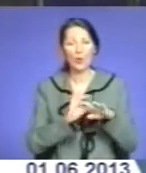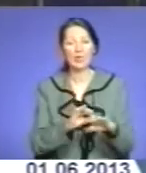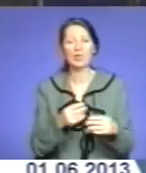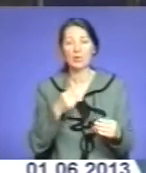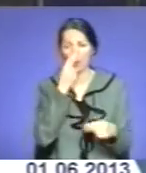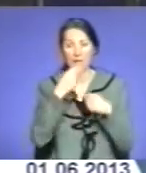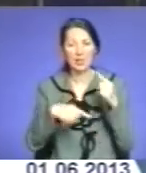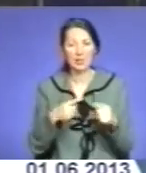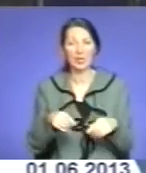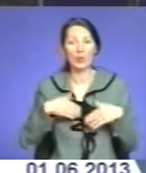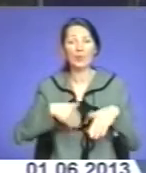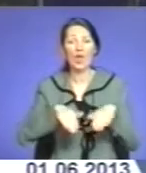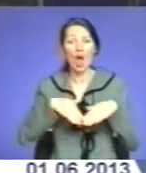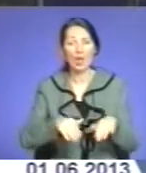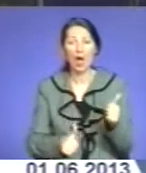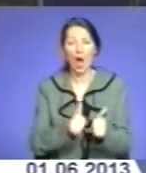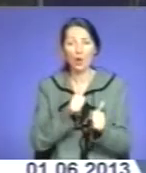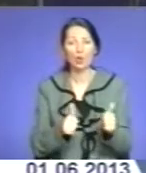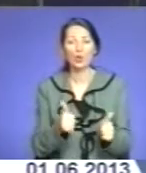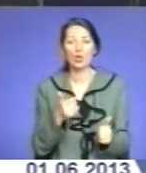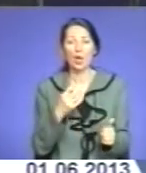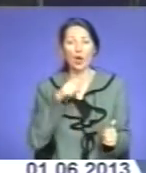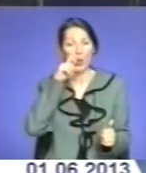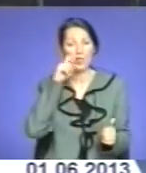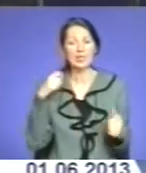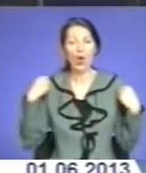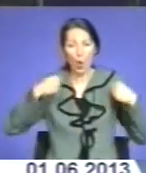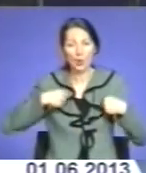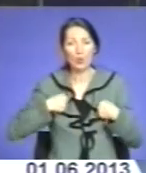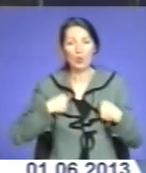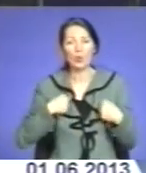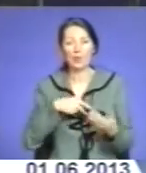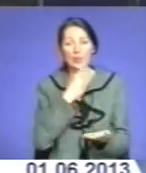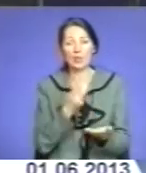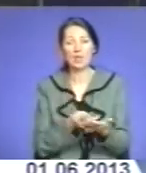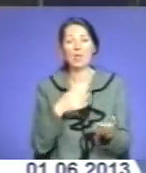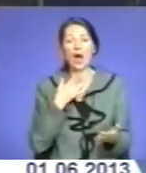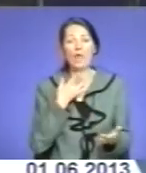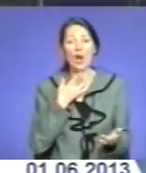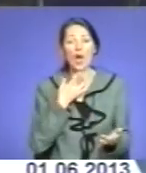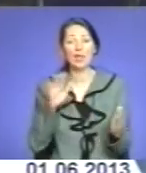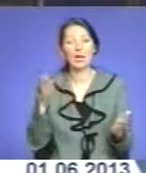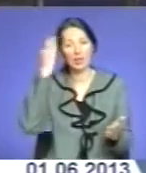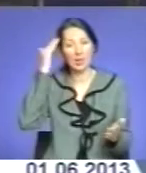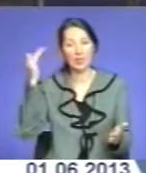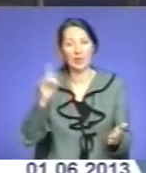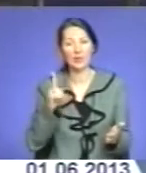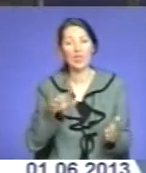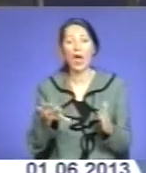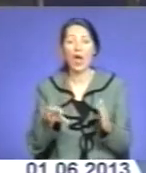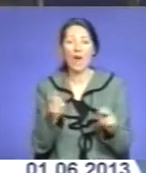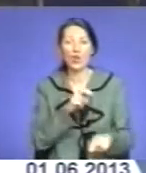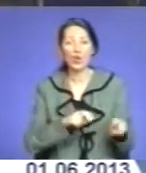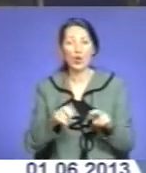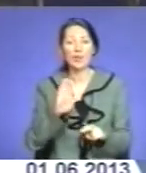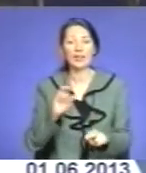Урочиста хода, конкурс національних костюмів, демонстрація вокальних талантів. Чи відшукала Валентина Павлишин родзинки у